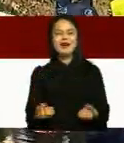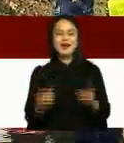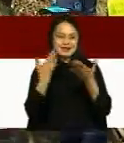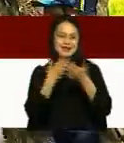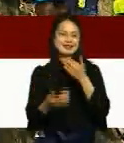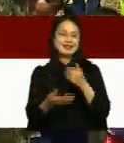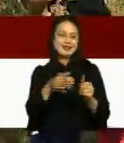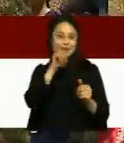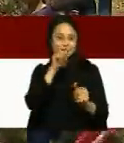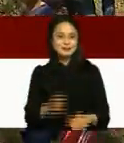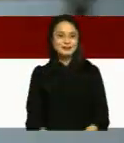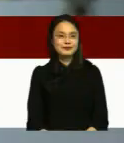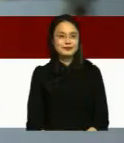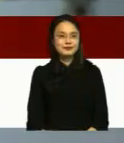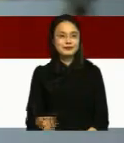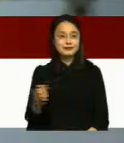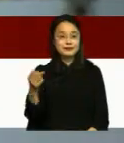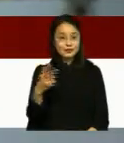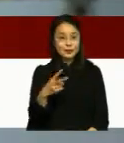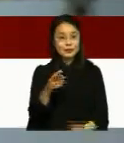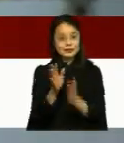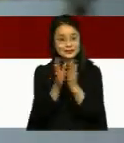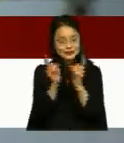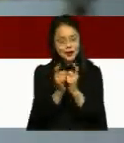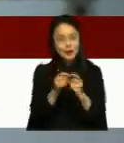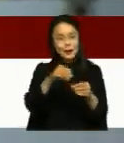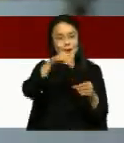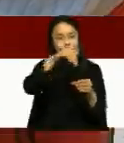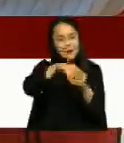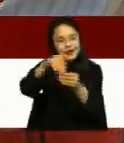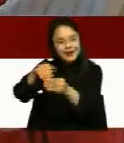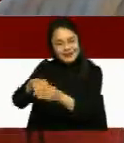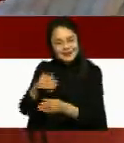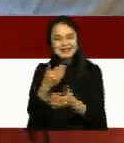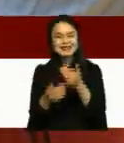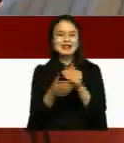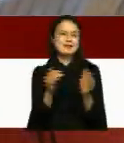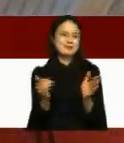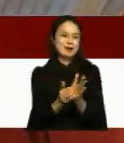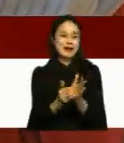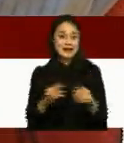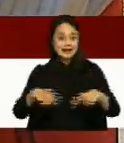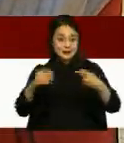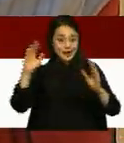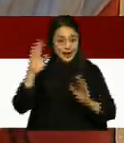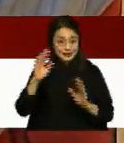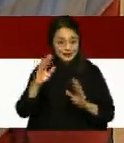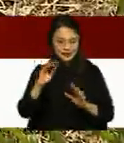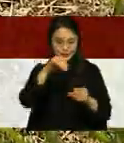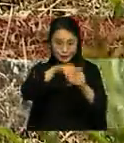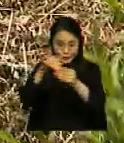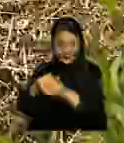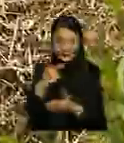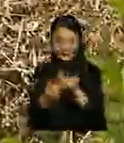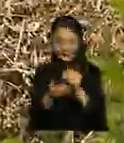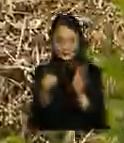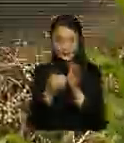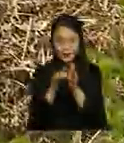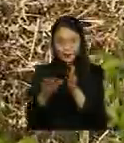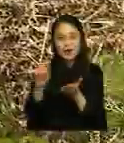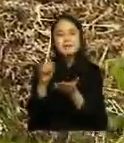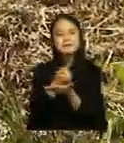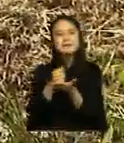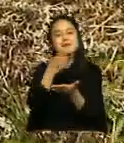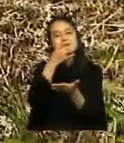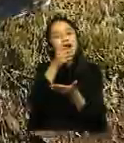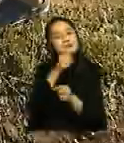함께하는 나눔데이로 선정해 직접 손 모내기에 참가했습니다. 참가한 학생들은 모내기 체험 이후에 산나물 비빔밥